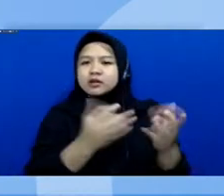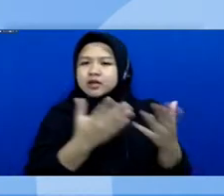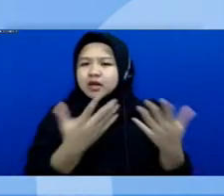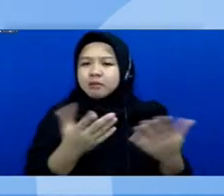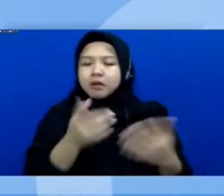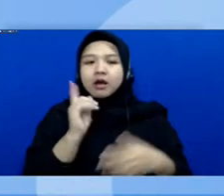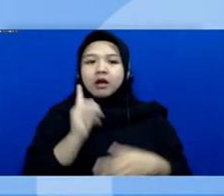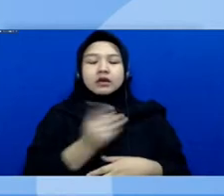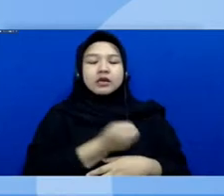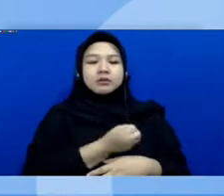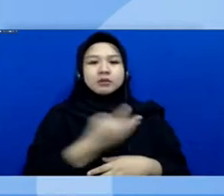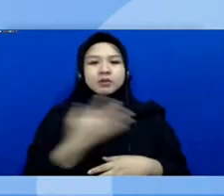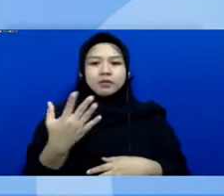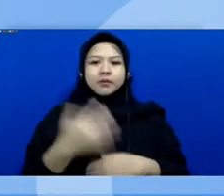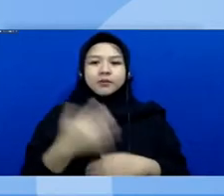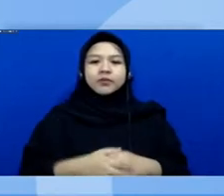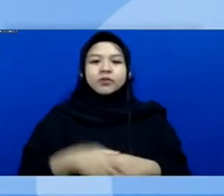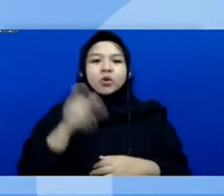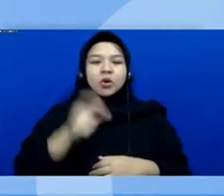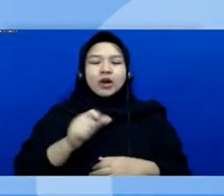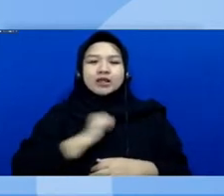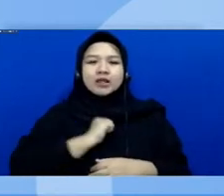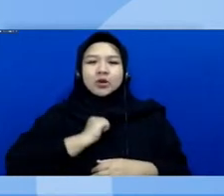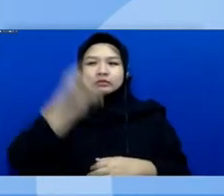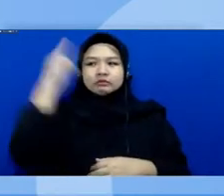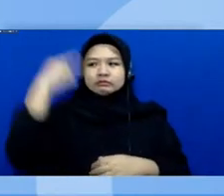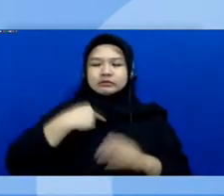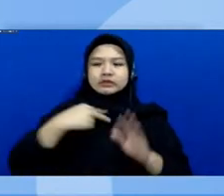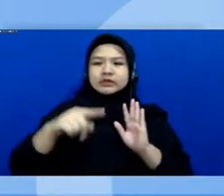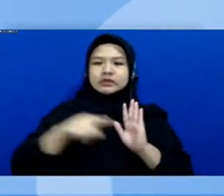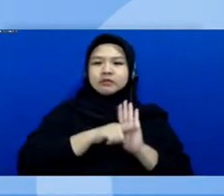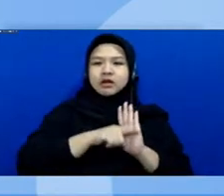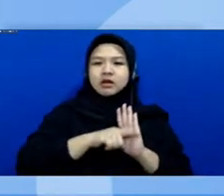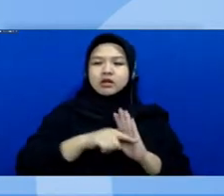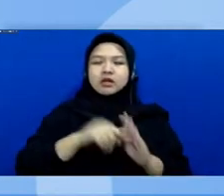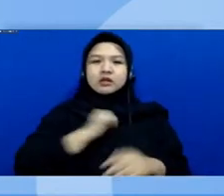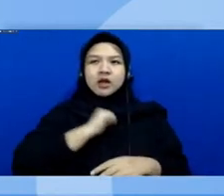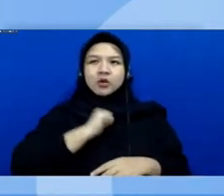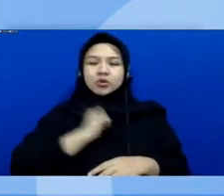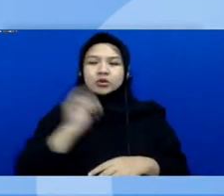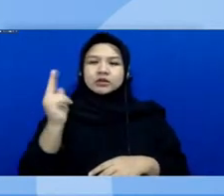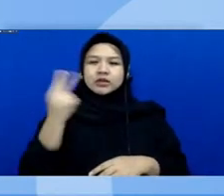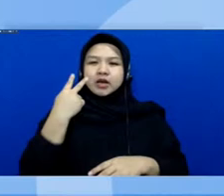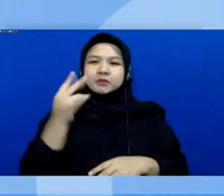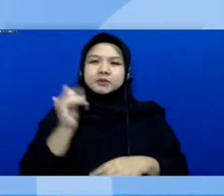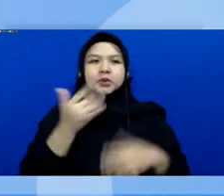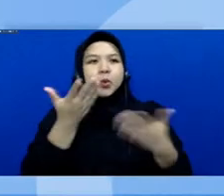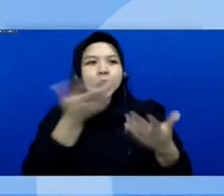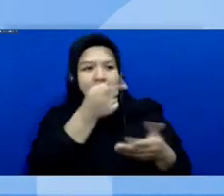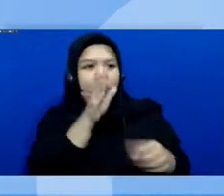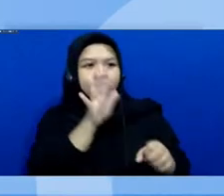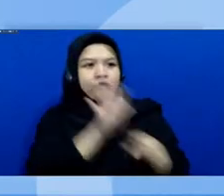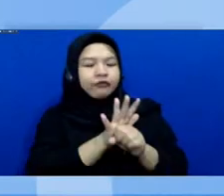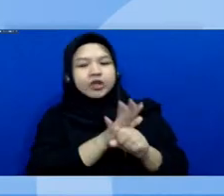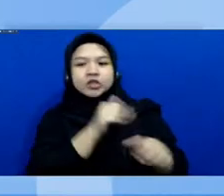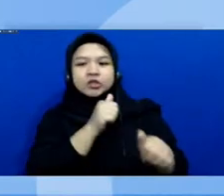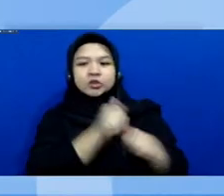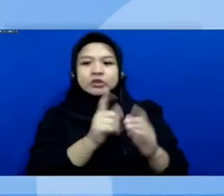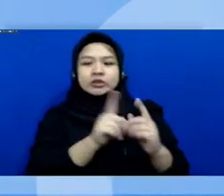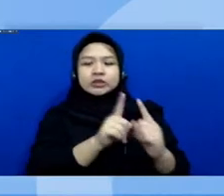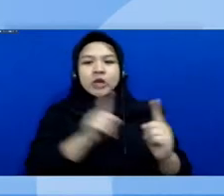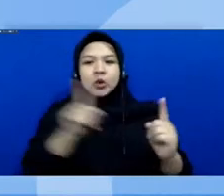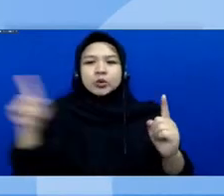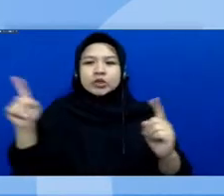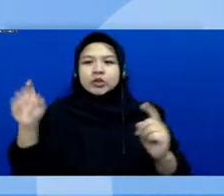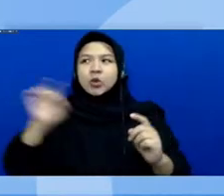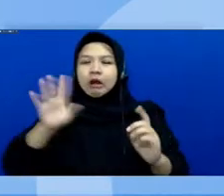beberapa. Orang itu takut stigma. Mereka takut dianggap, wah, Anda COVID, gitu ya, kemudian dijauhi oleh